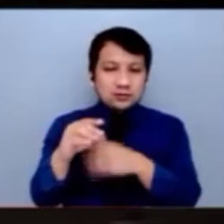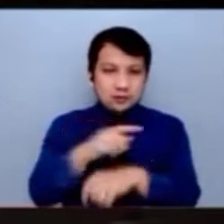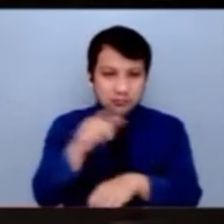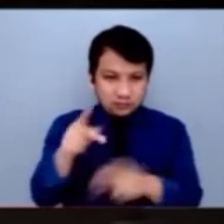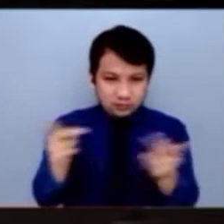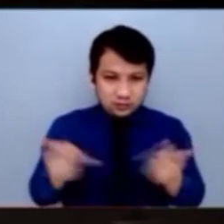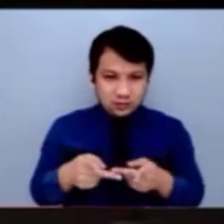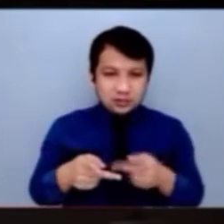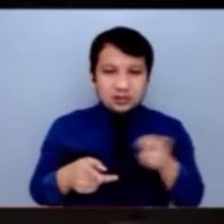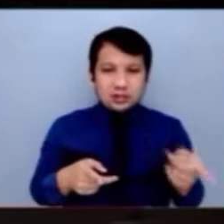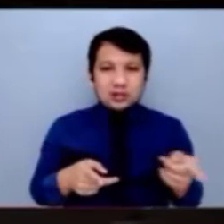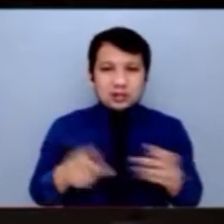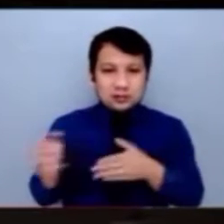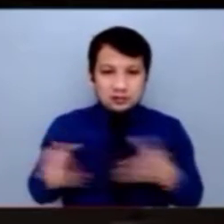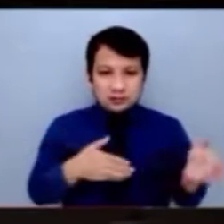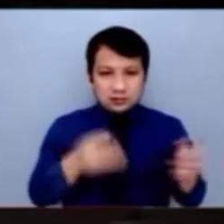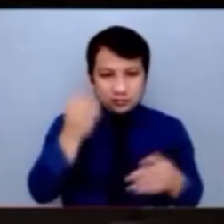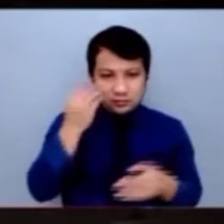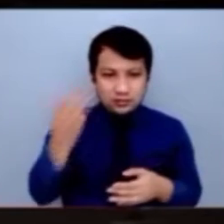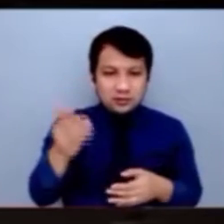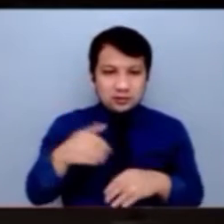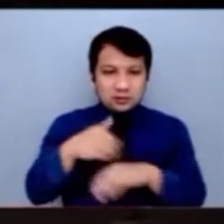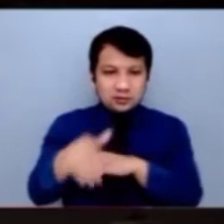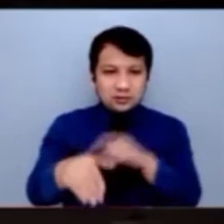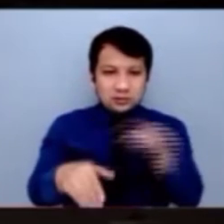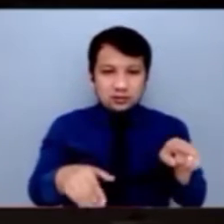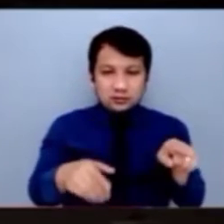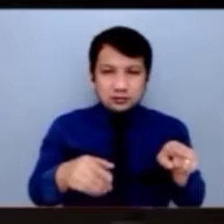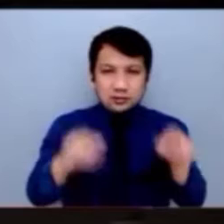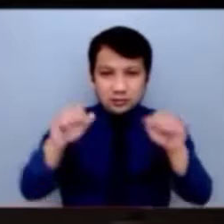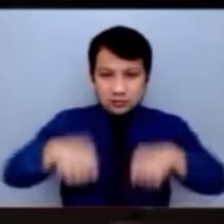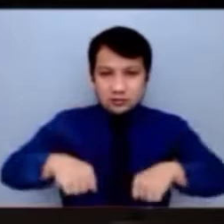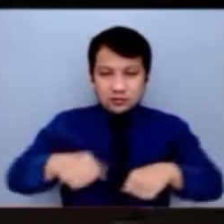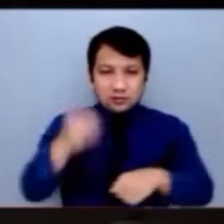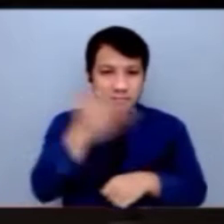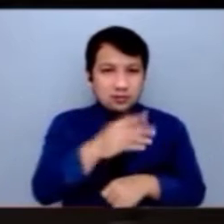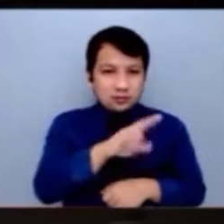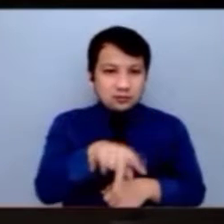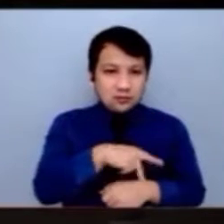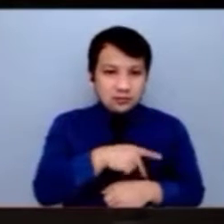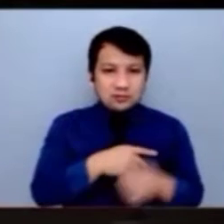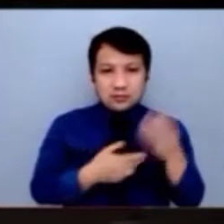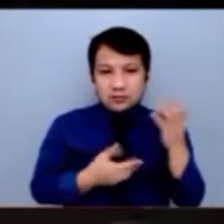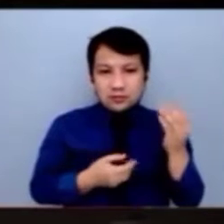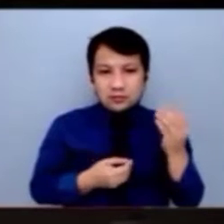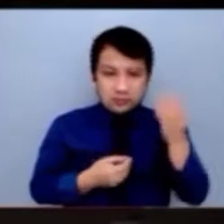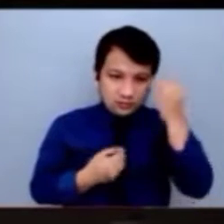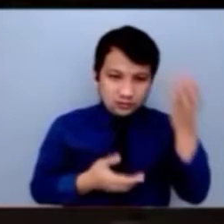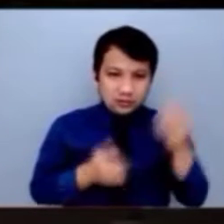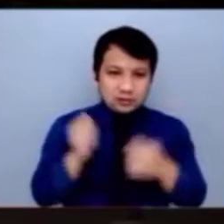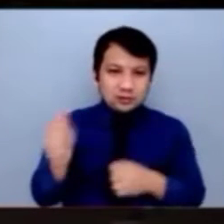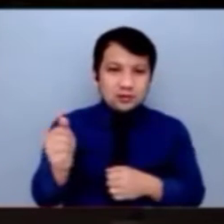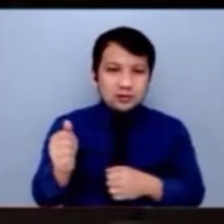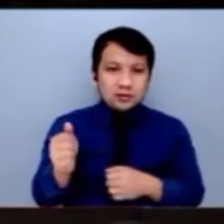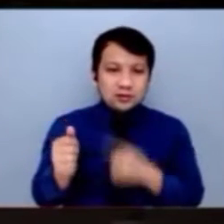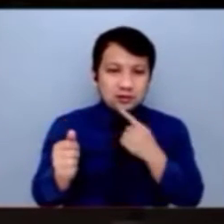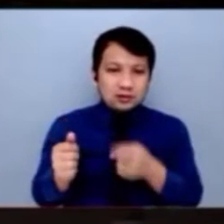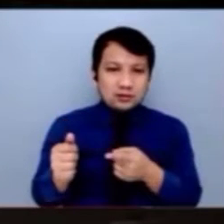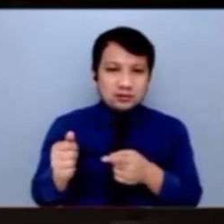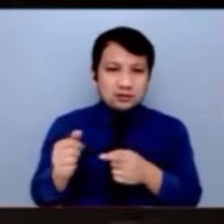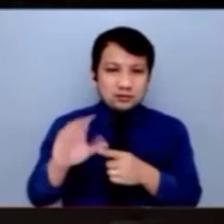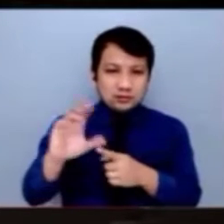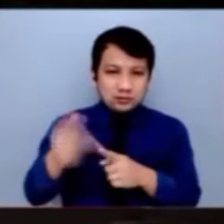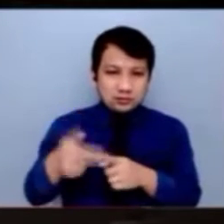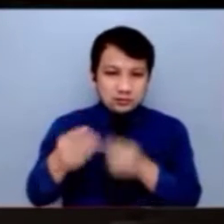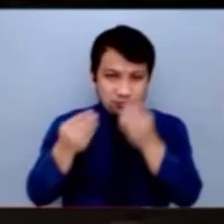Kaya ang plano nila, magpadala na ng tauhan na personal na kukuha ng mga updates mula sa naturang munisipyo at mga city hall.